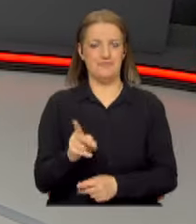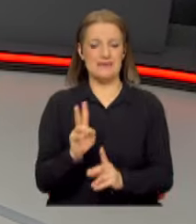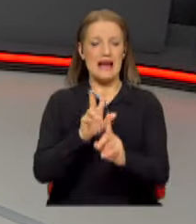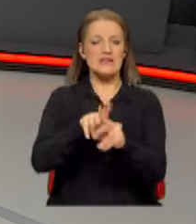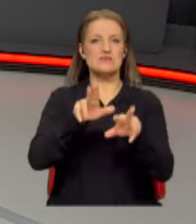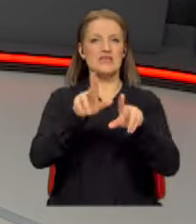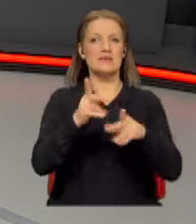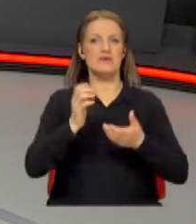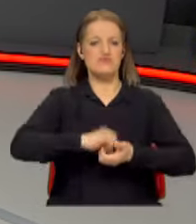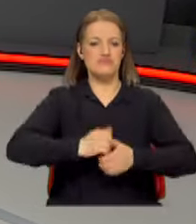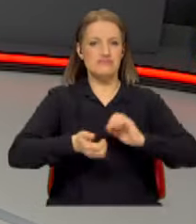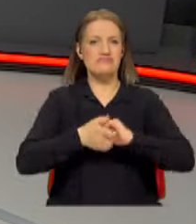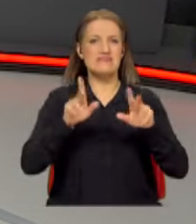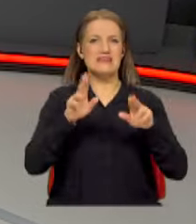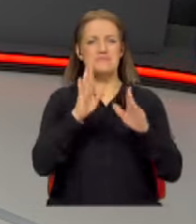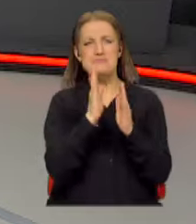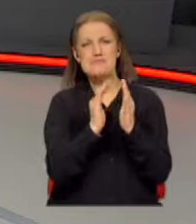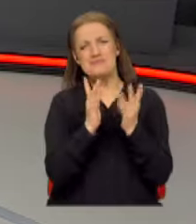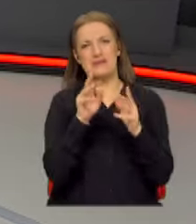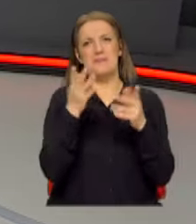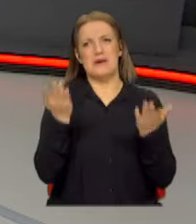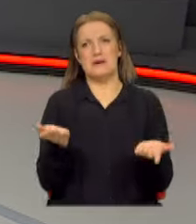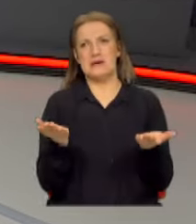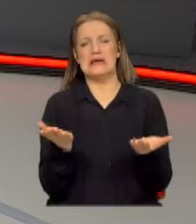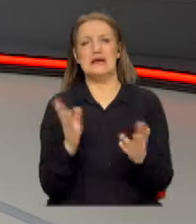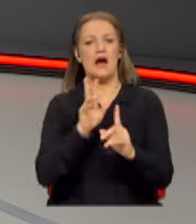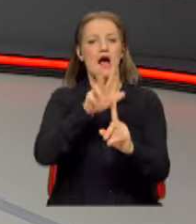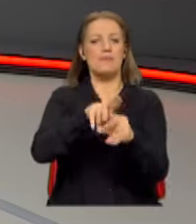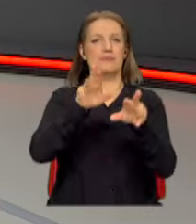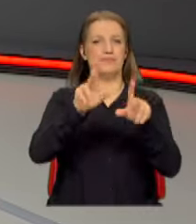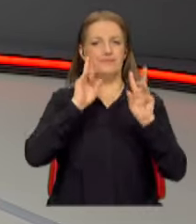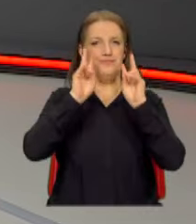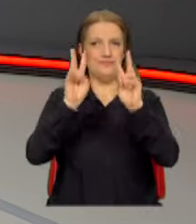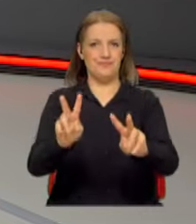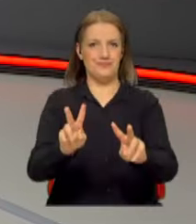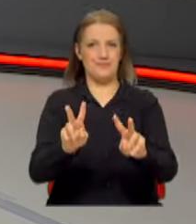katılmış gibi, müttefik kuvvetlerin bilmem neyin içine işte katılmış gibi görünüyor.